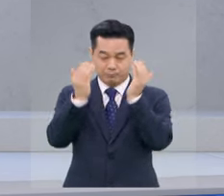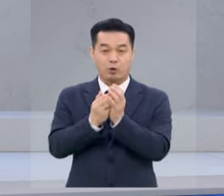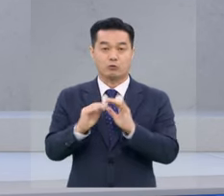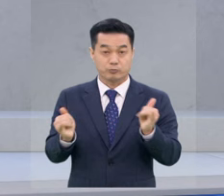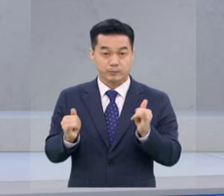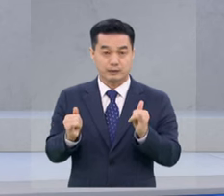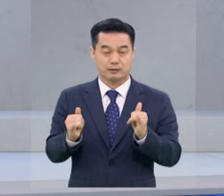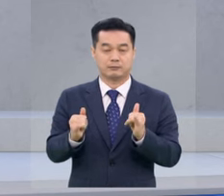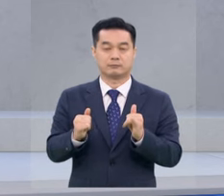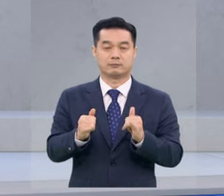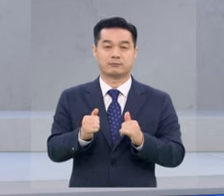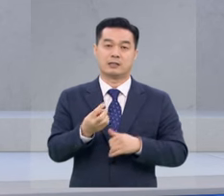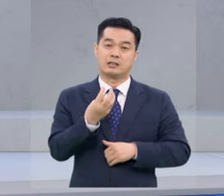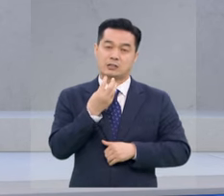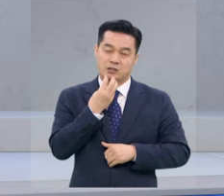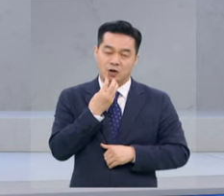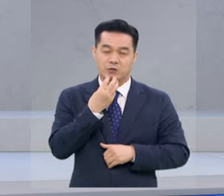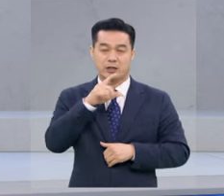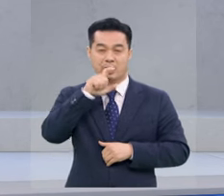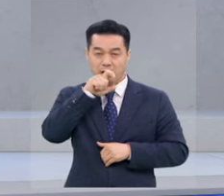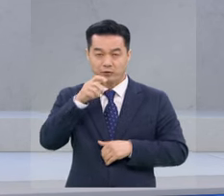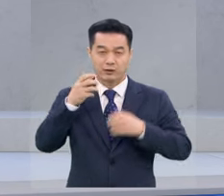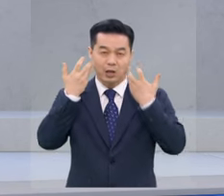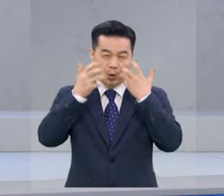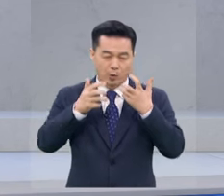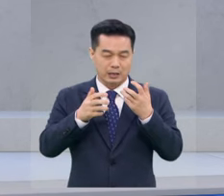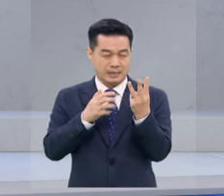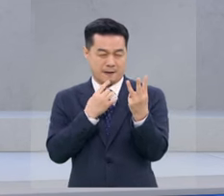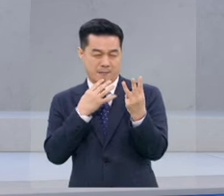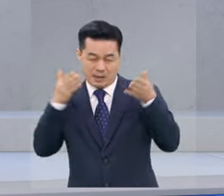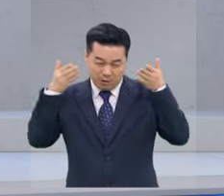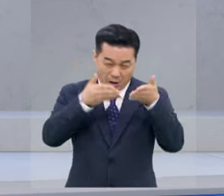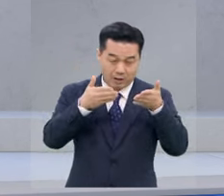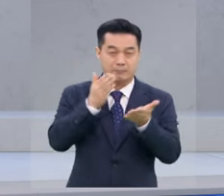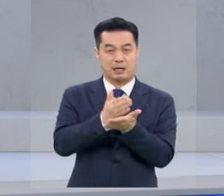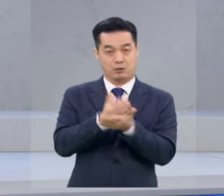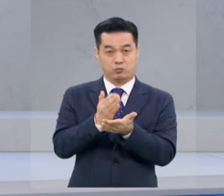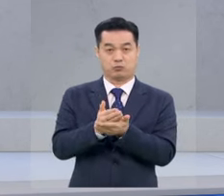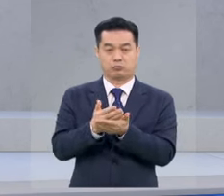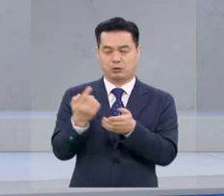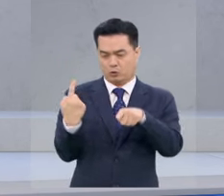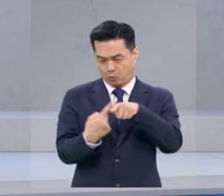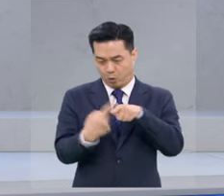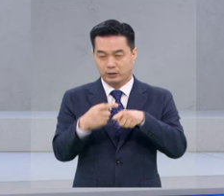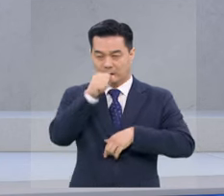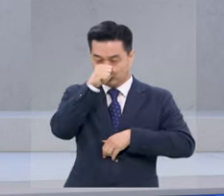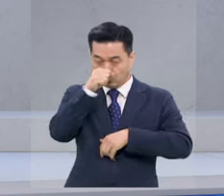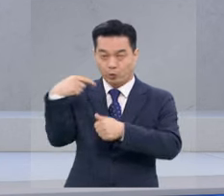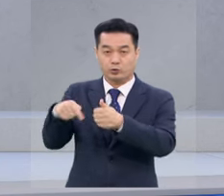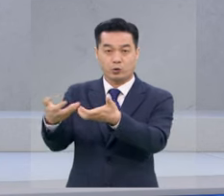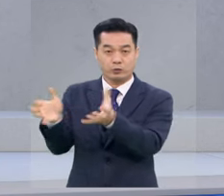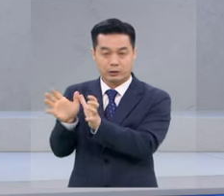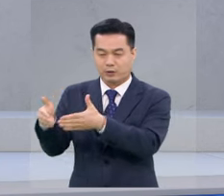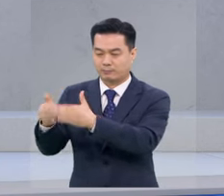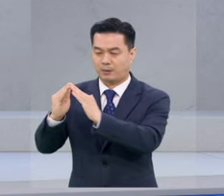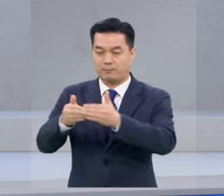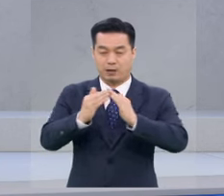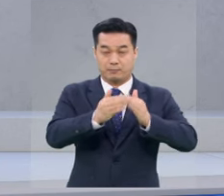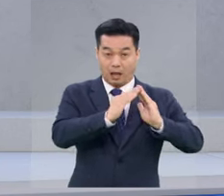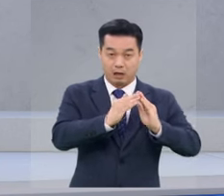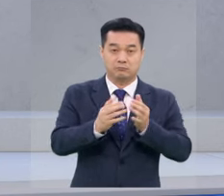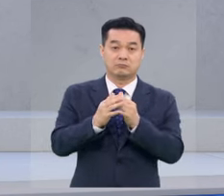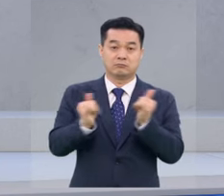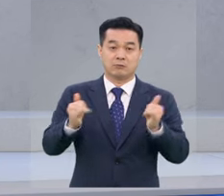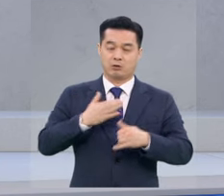매달리면서 펼치는 극렬한 경쟁보다 그에 상하는 제 좋은 교육기관을 통해인가